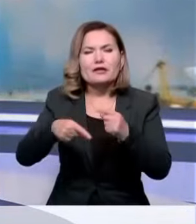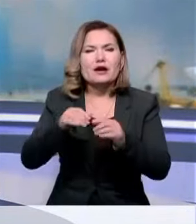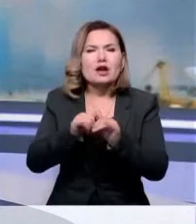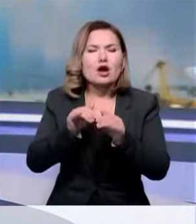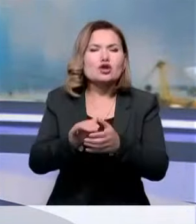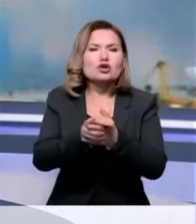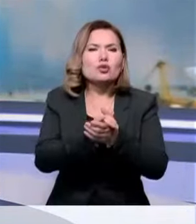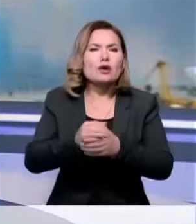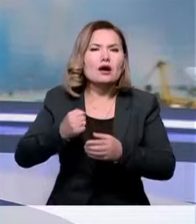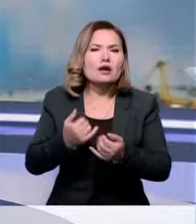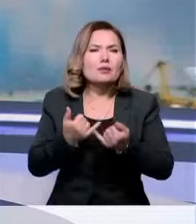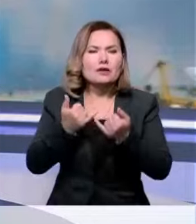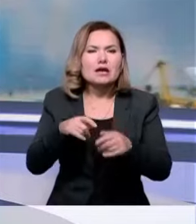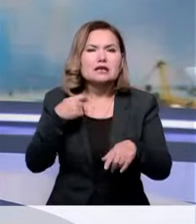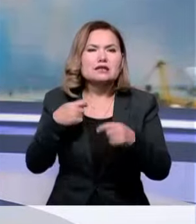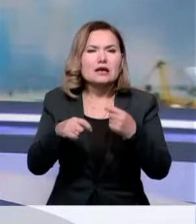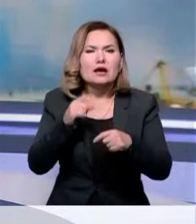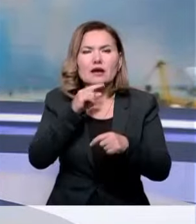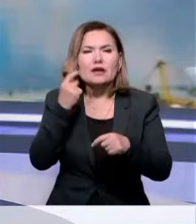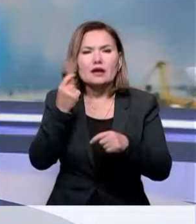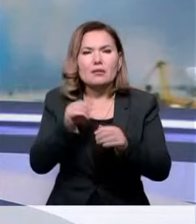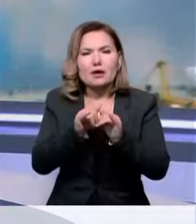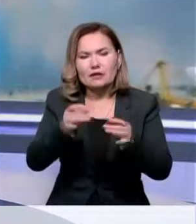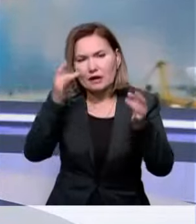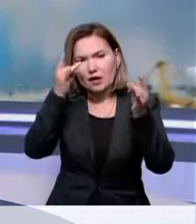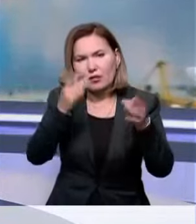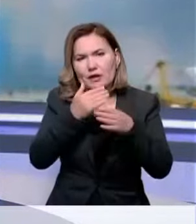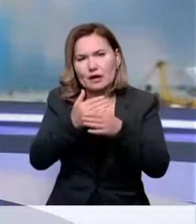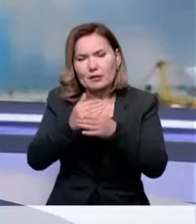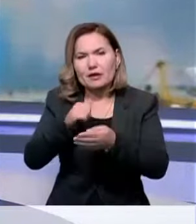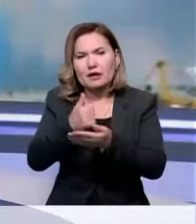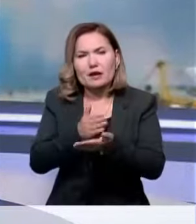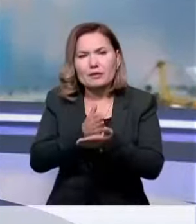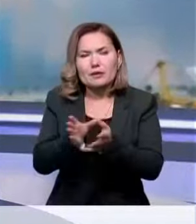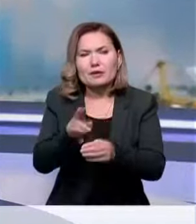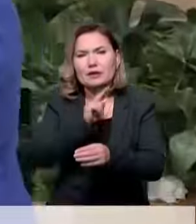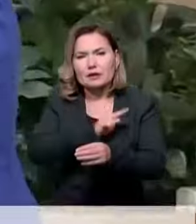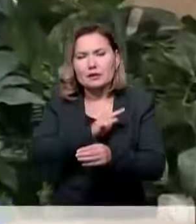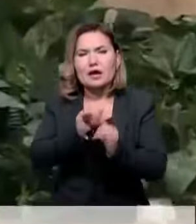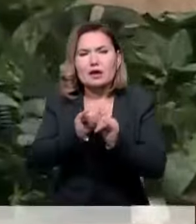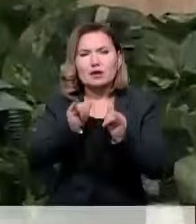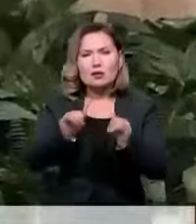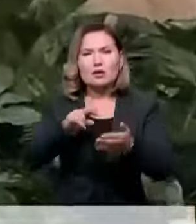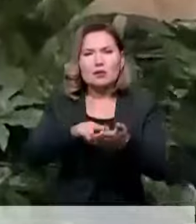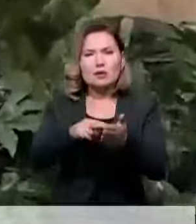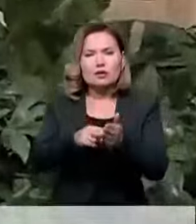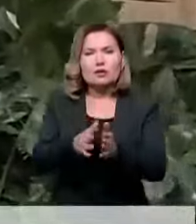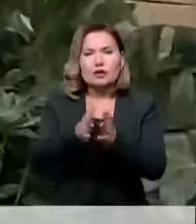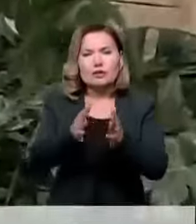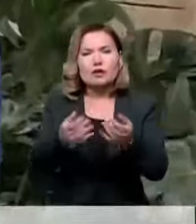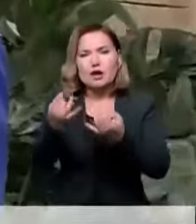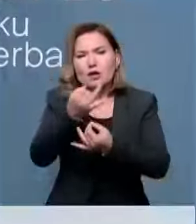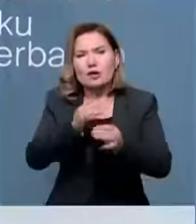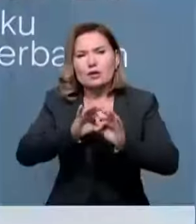дәстүрлі достық қарым-қатынасты. Ең алдымен сауда-экономикалық және мәдени-гуманитарлық салалардағы ынтымақтастықты кеңейтудің